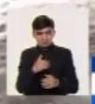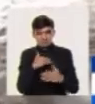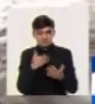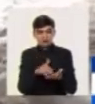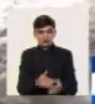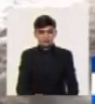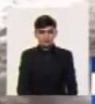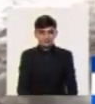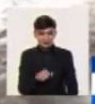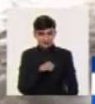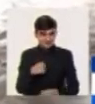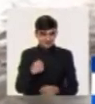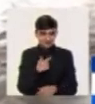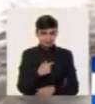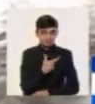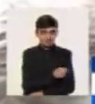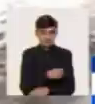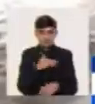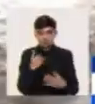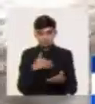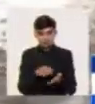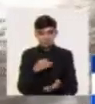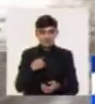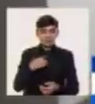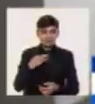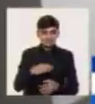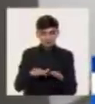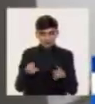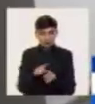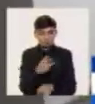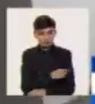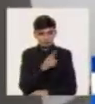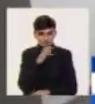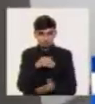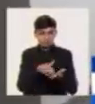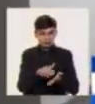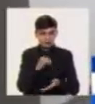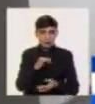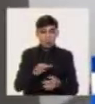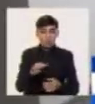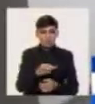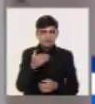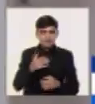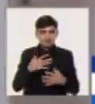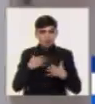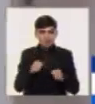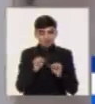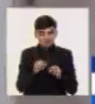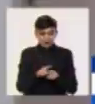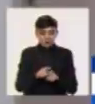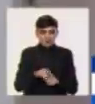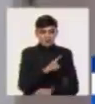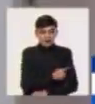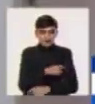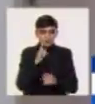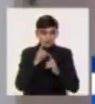наверное. Мен негізі өзім салдырмас едім. Мен балаларыма да салдырмас едім. Ал облыстық денсаулық сақтау басқармасы өкілдері медициналық мекеме басшыларымен